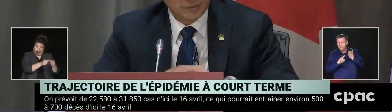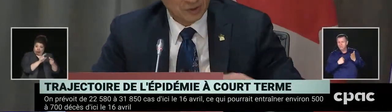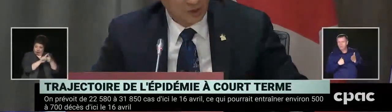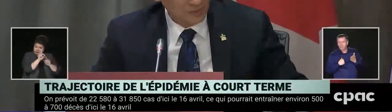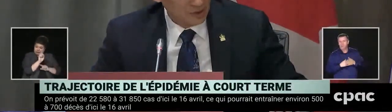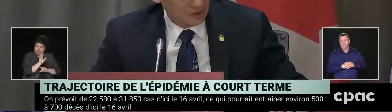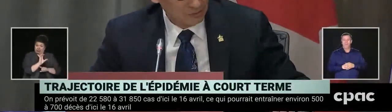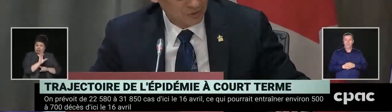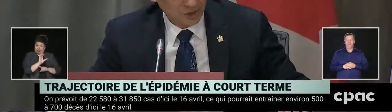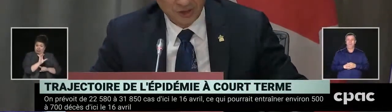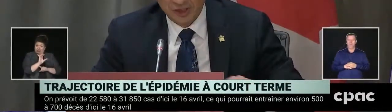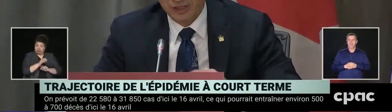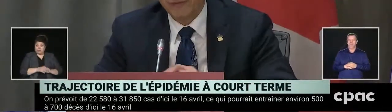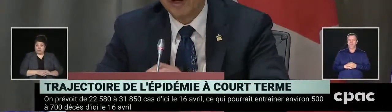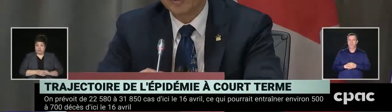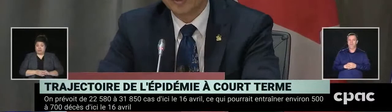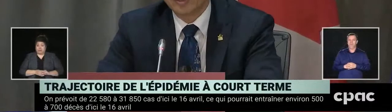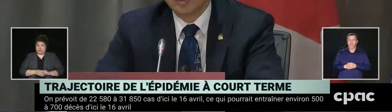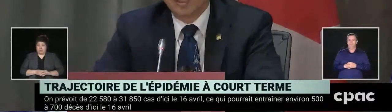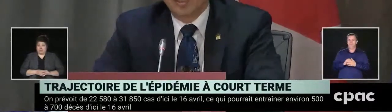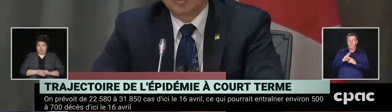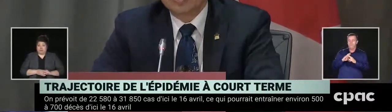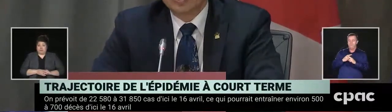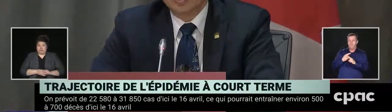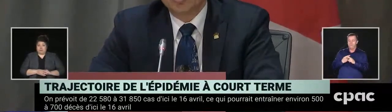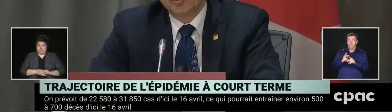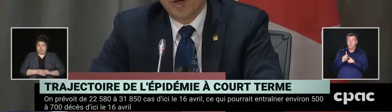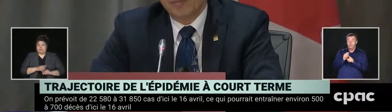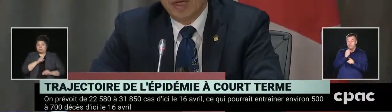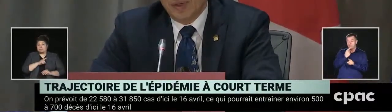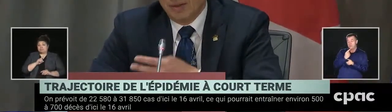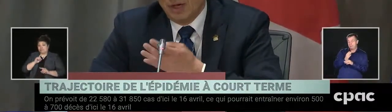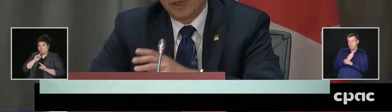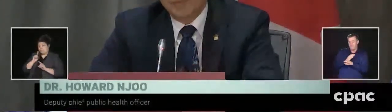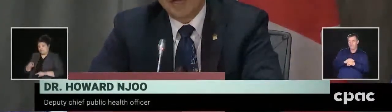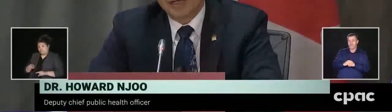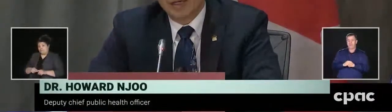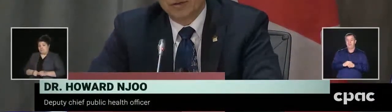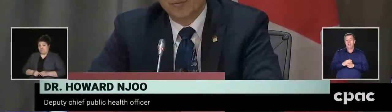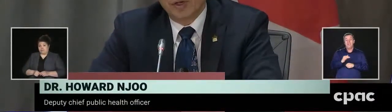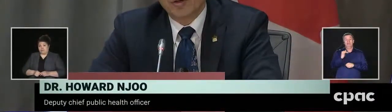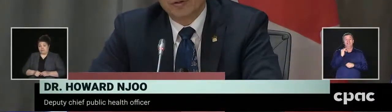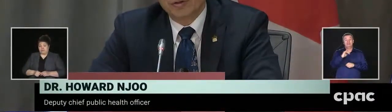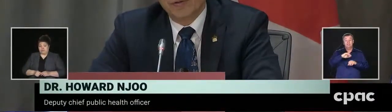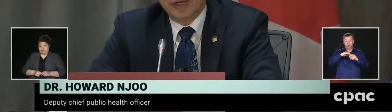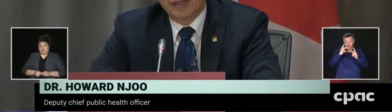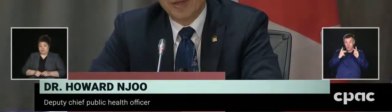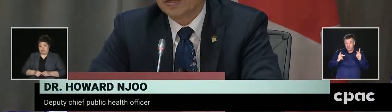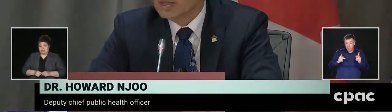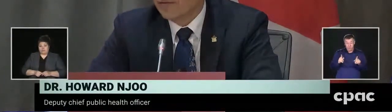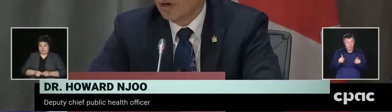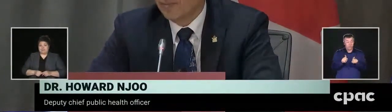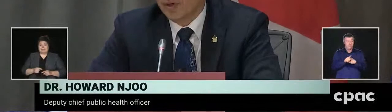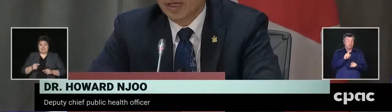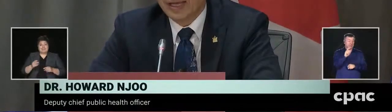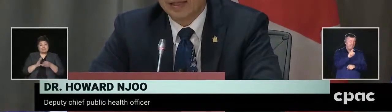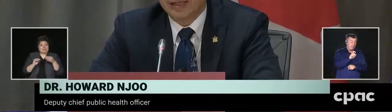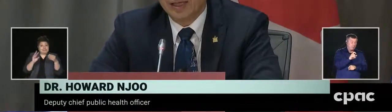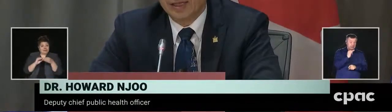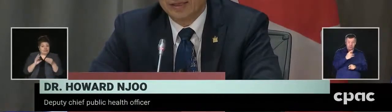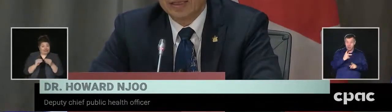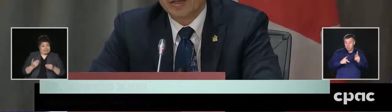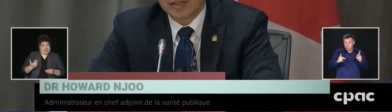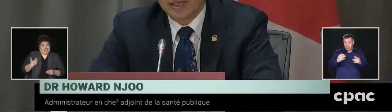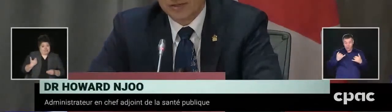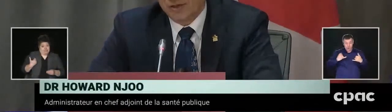OK. Comme j'ai dit avant, que si tout le monde, même au Québec, tout le monde continue avec les meilleurs efforts pour